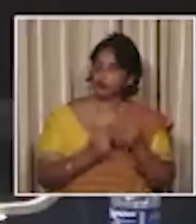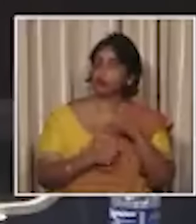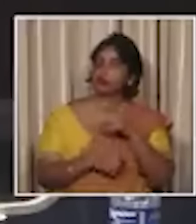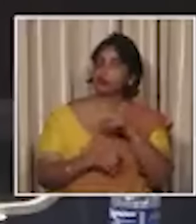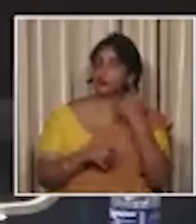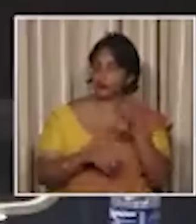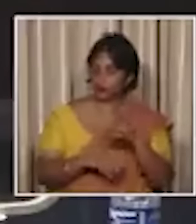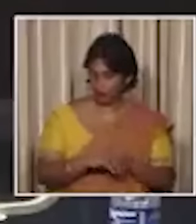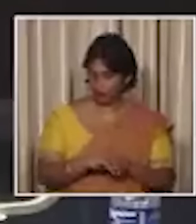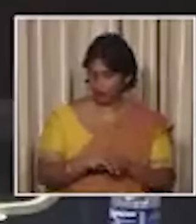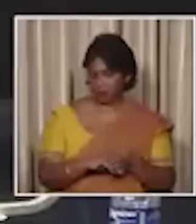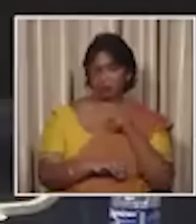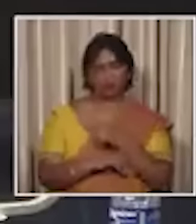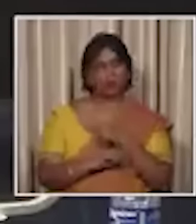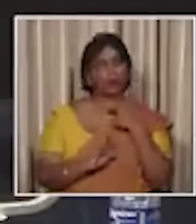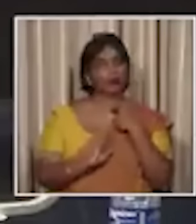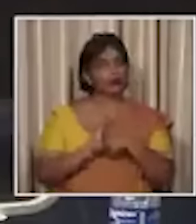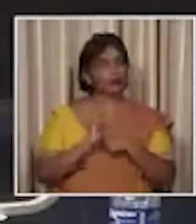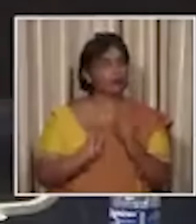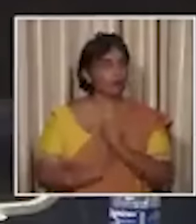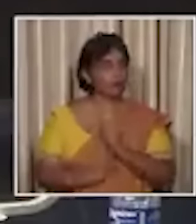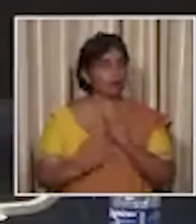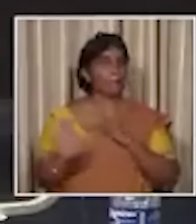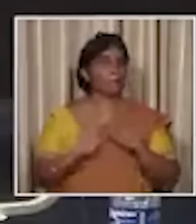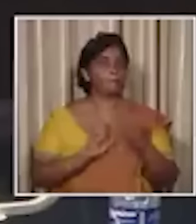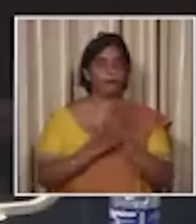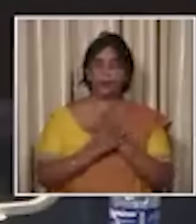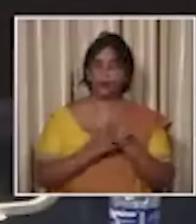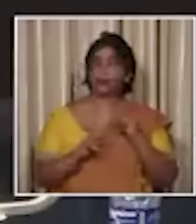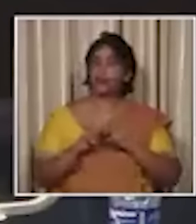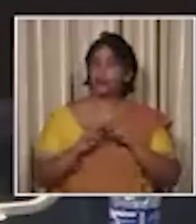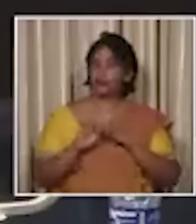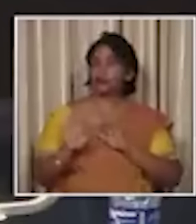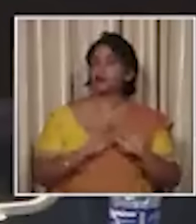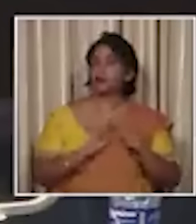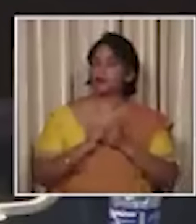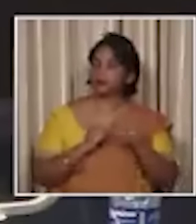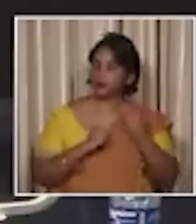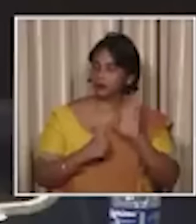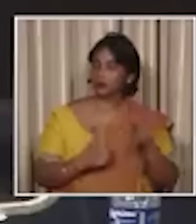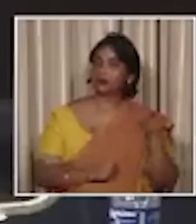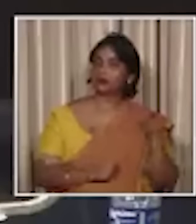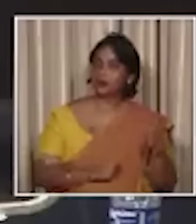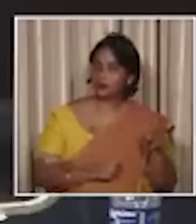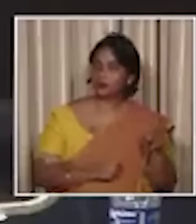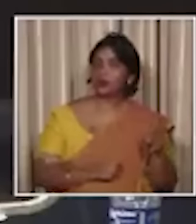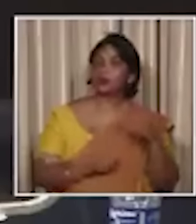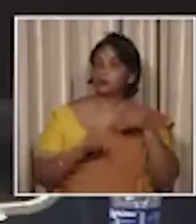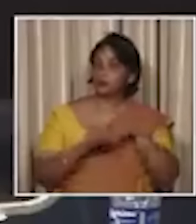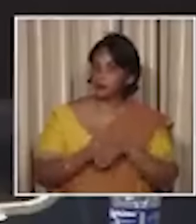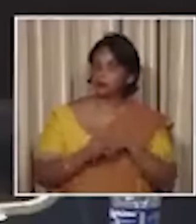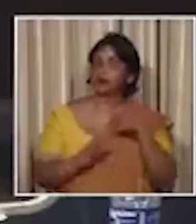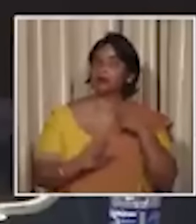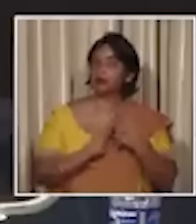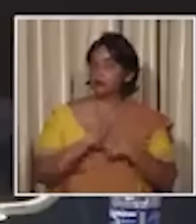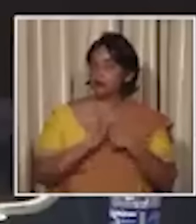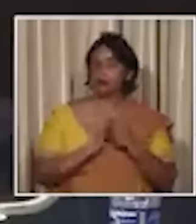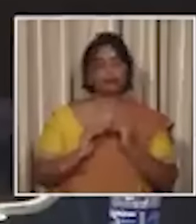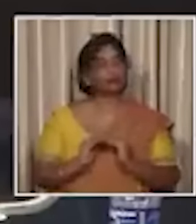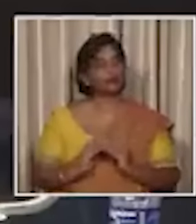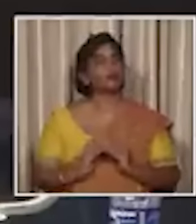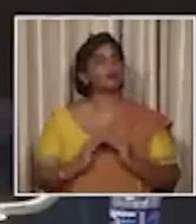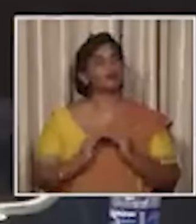தேசம் முறைமை அங்கீகரிக்கப்பட்ட ஒரு சமஸ்தி அரசியலமைப்பை கொண்டு வாருங்கள், அதன் மூலமாக மட்டும்தான் உங்களால் இந்த நாட்டை கட்டியெழுப்ப முடியும் என்பதை பதிவு செய்து என்னுடைய